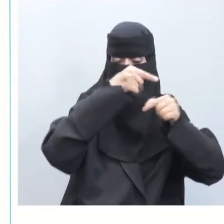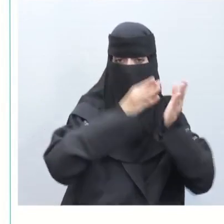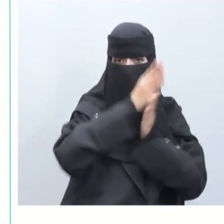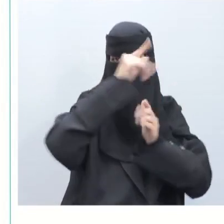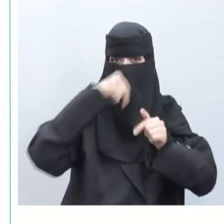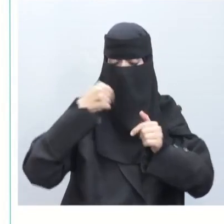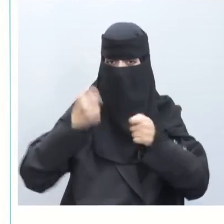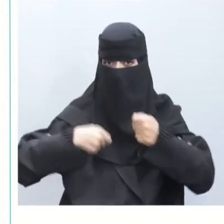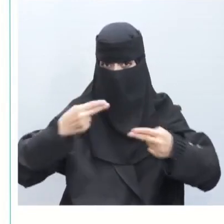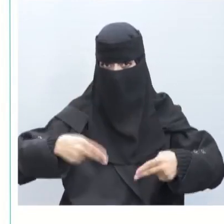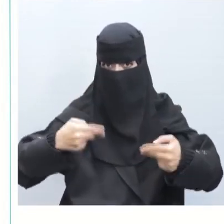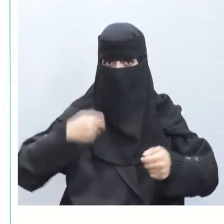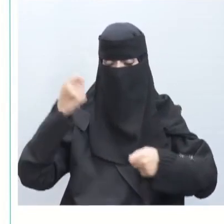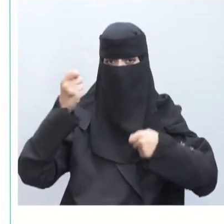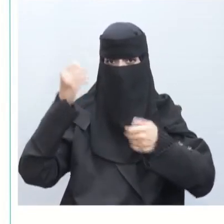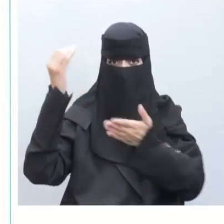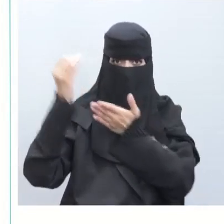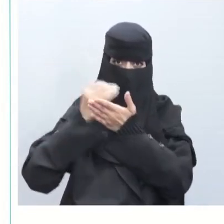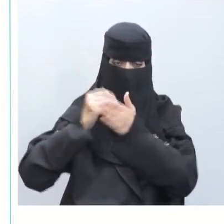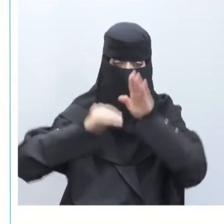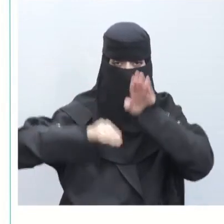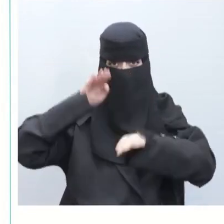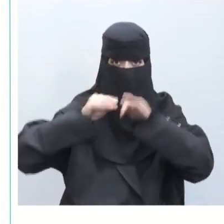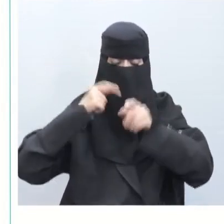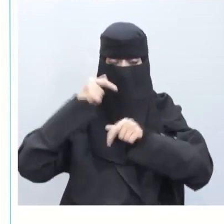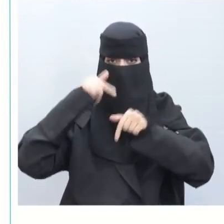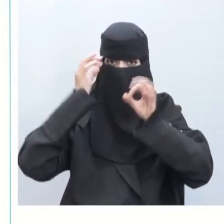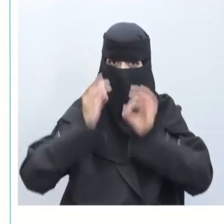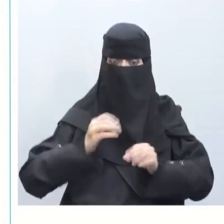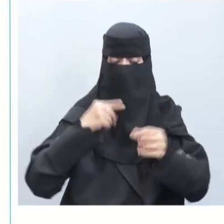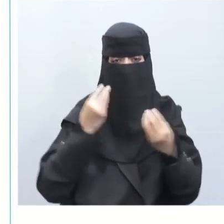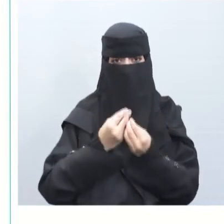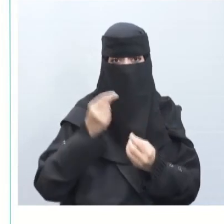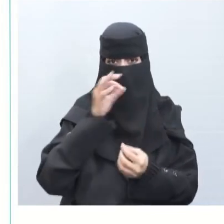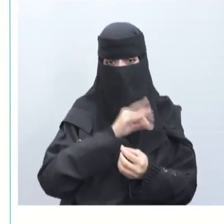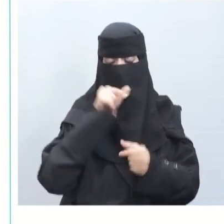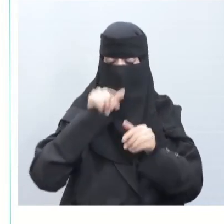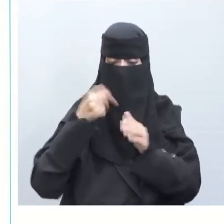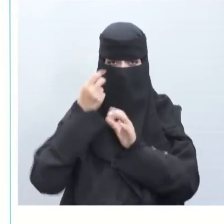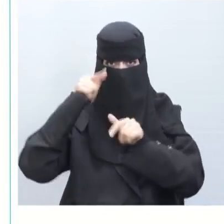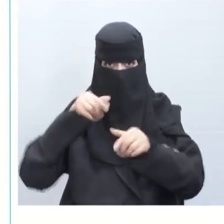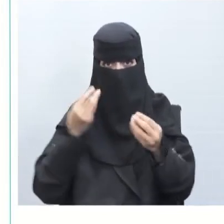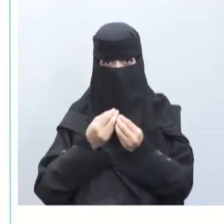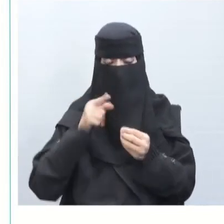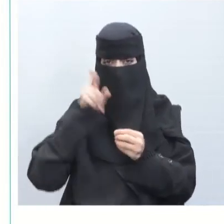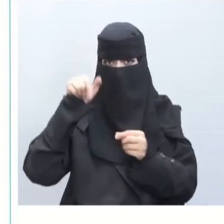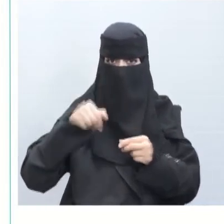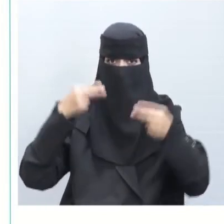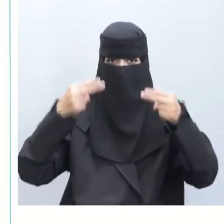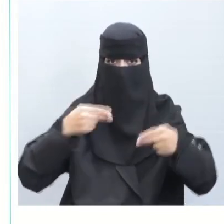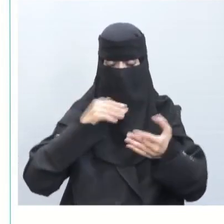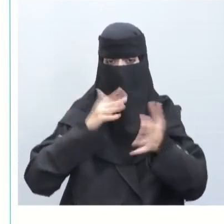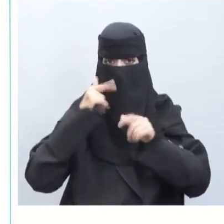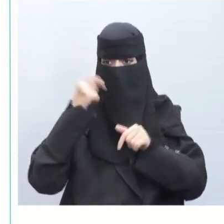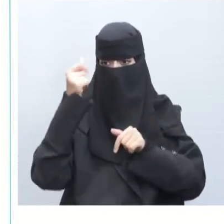اقتصاديا اذا حينما نقيس مستوى المخاطره بالتاكيد مع الارباح المتوقعه مع هذه الفعاليه من حيث